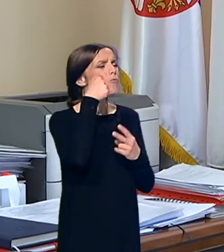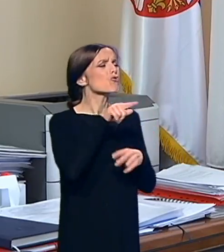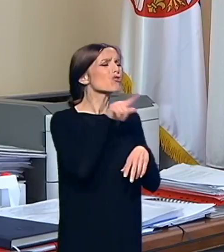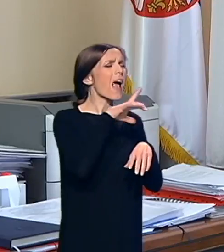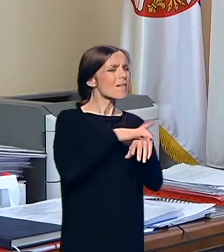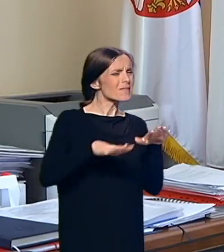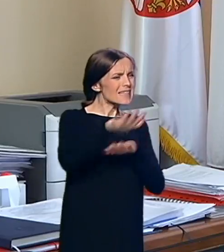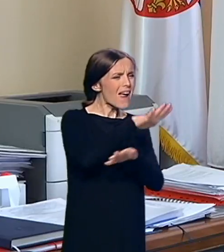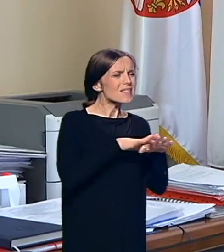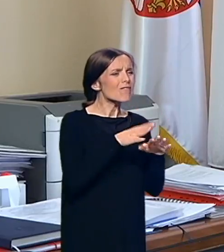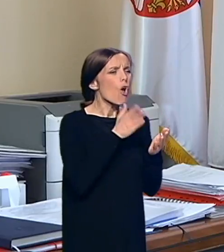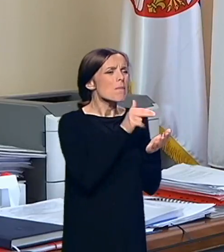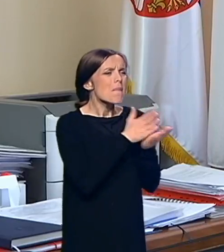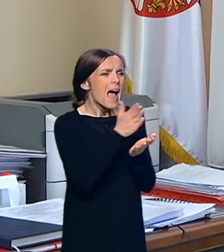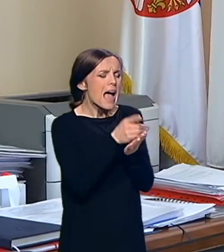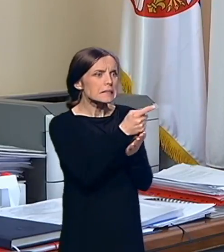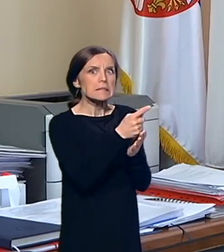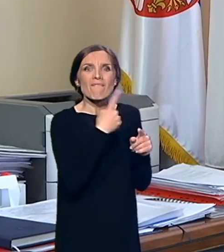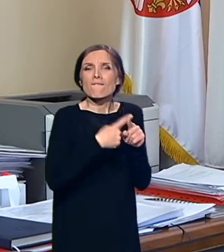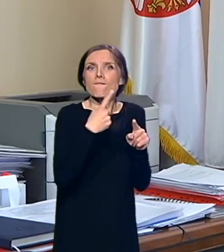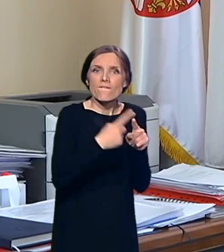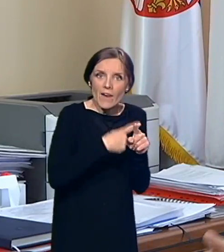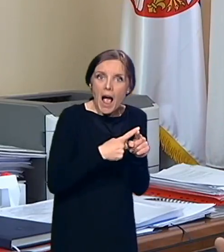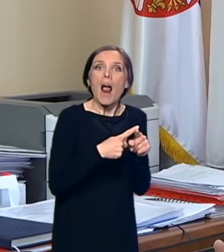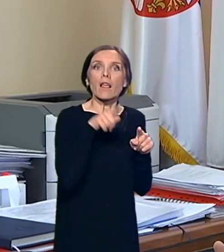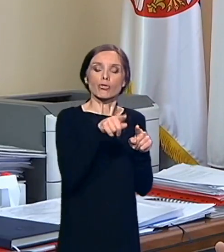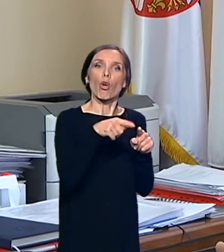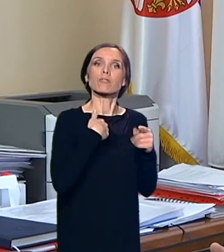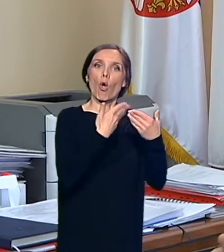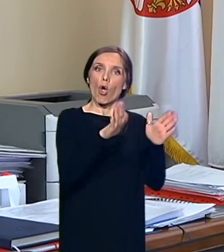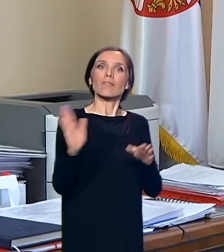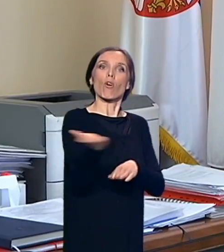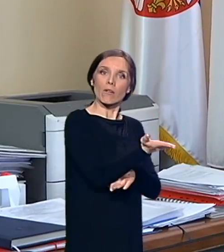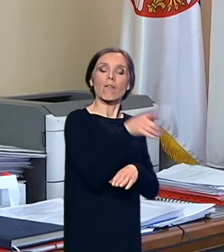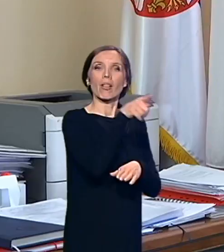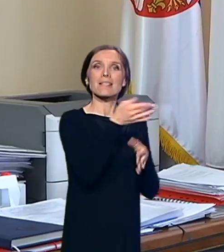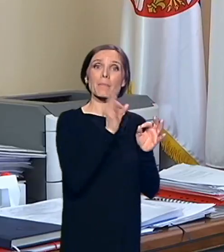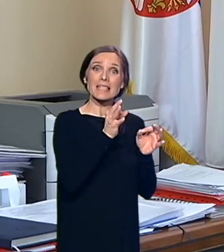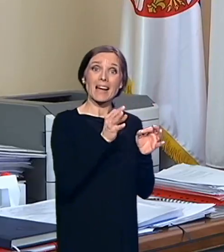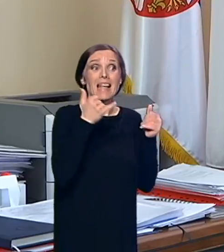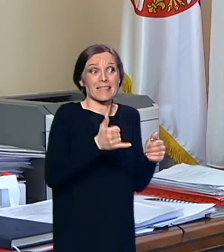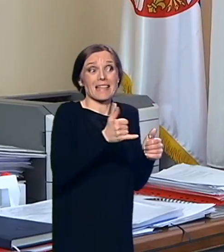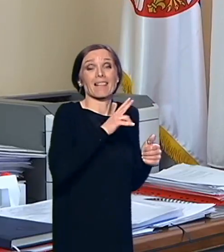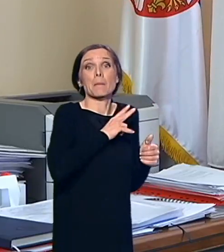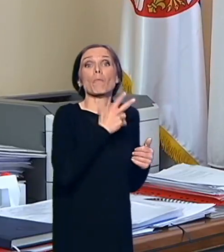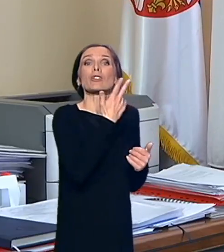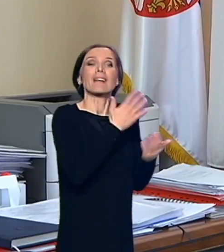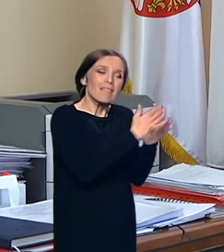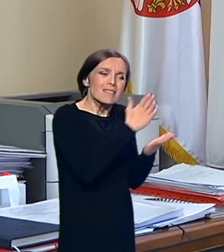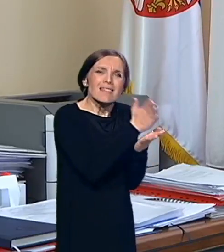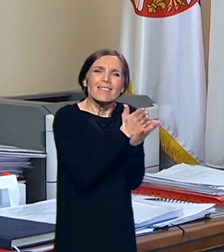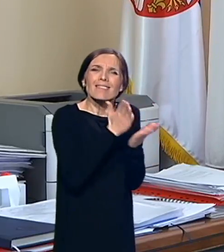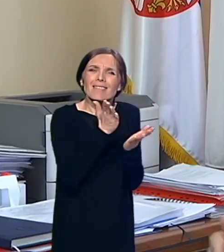volonterskih specijalizacija imate 30 specijalističkih grana. I mi ćemo praktično već krajem ove